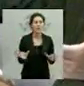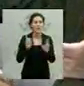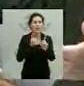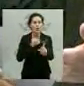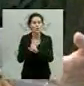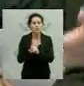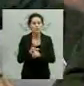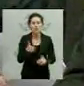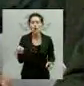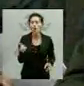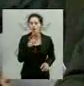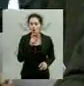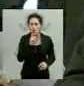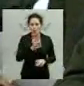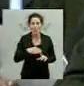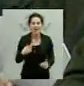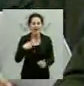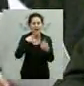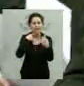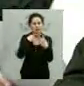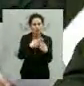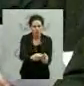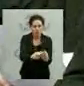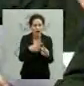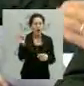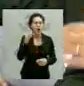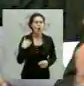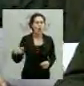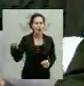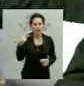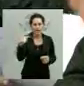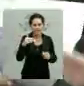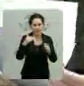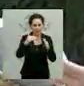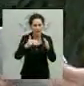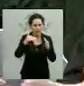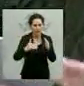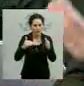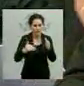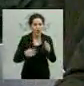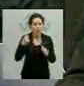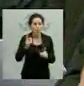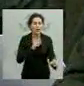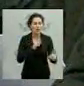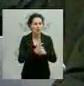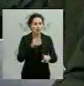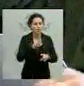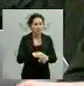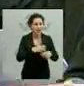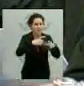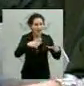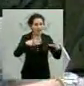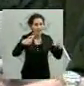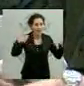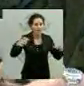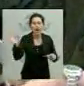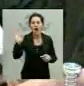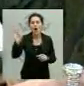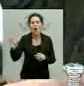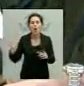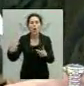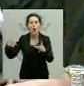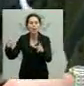o una oposició per restar, senyora Calvo? Una oposició per sumar o una oposició per restar? Perquè nosaltres vàrem